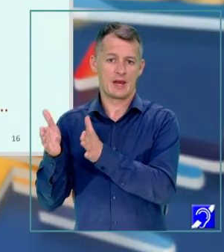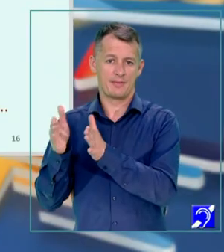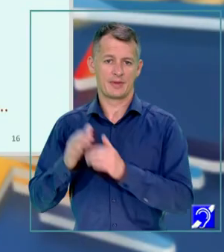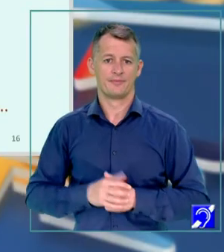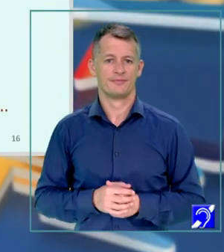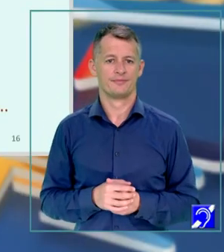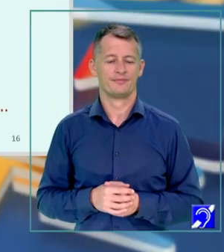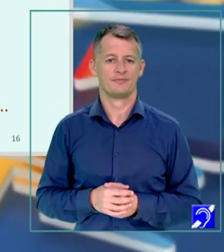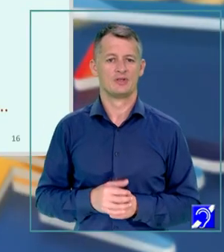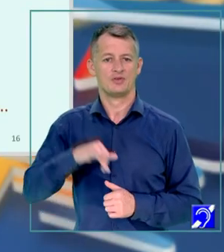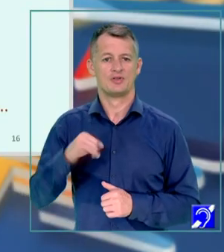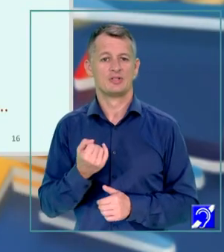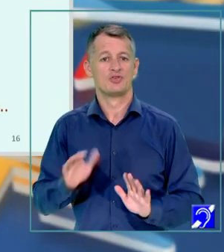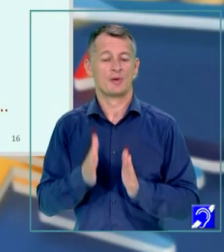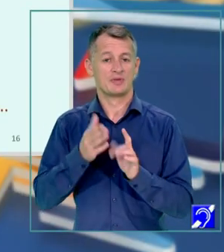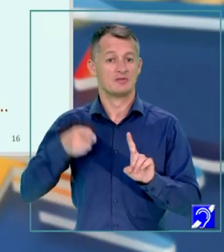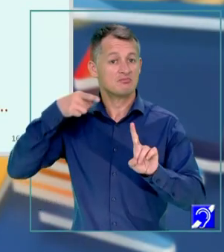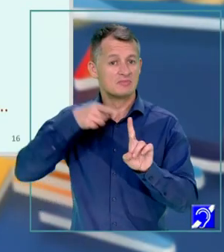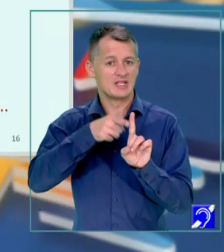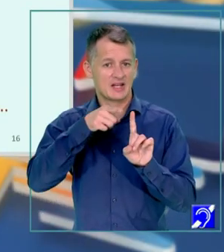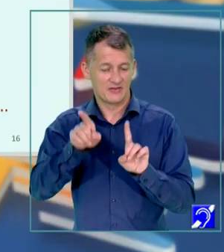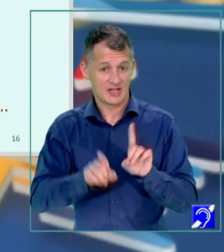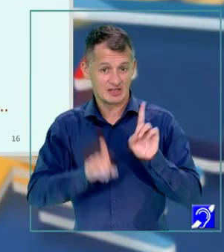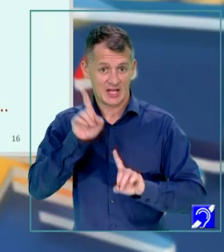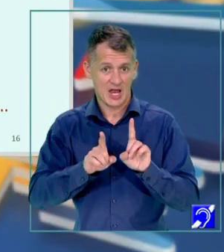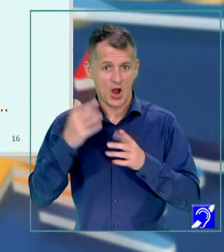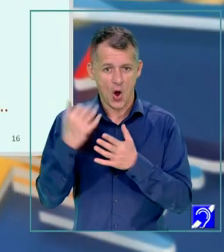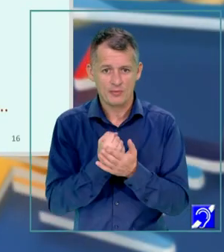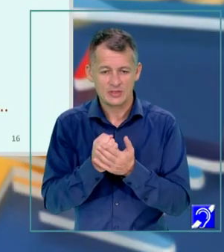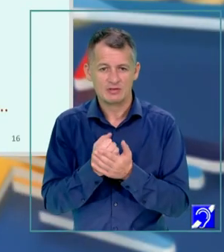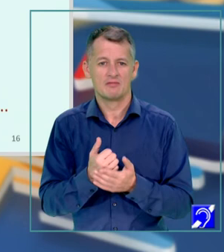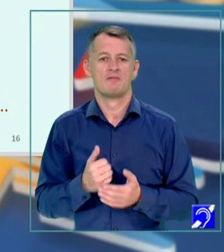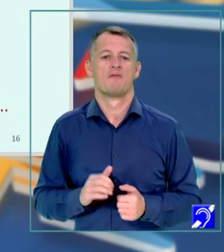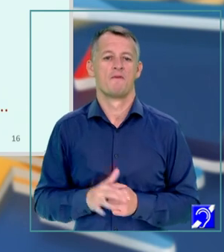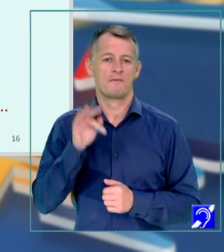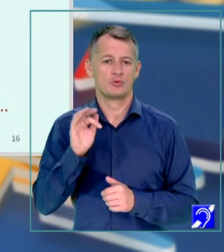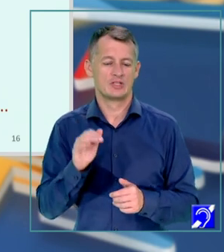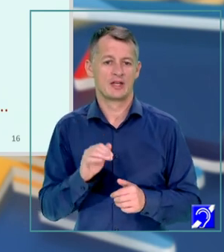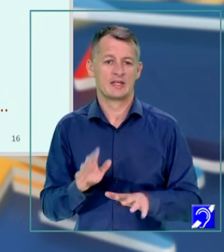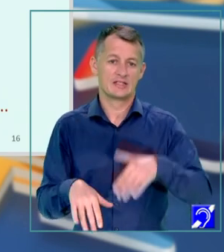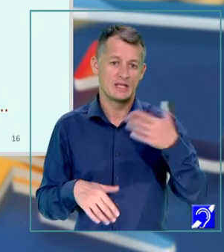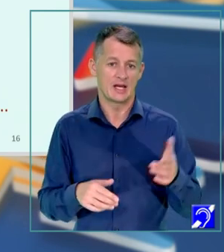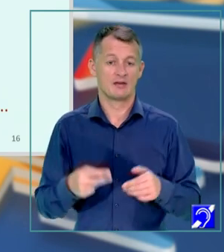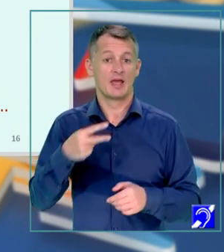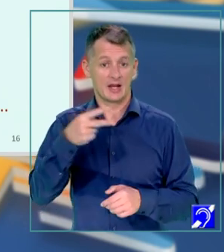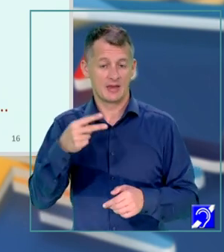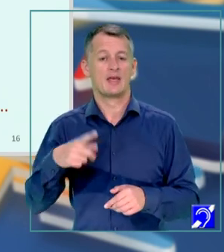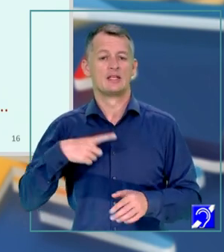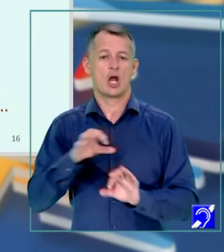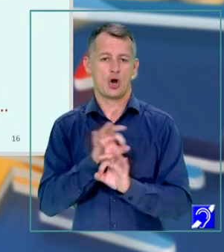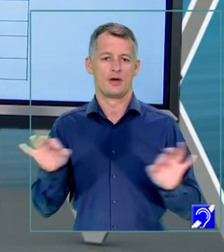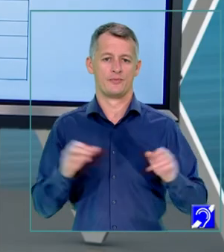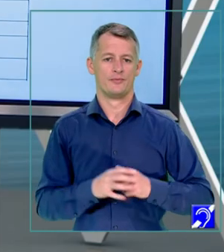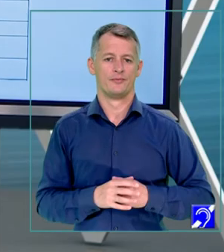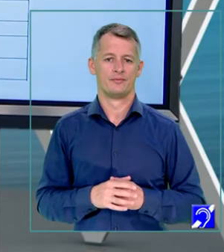și se va putea să te invit și dacă obțineți funcția din stânga asta înseamnă că egalitatea Este corectă de